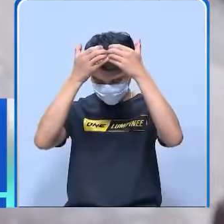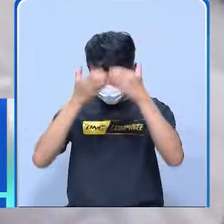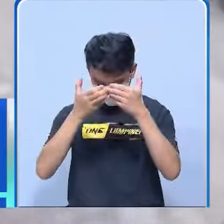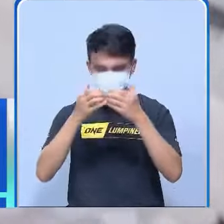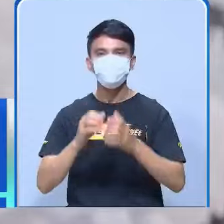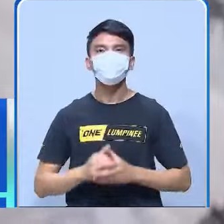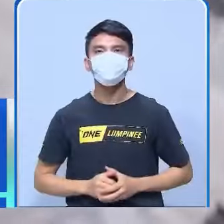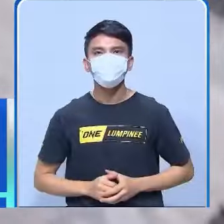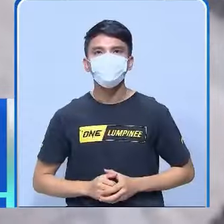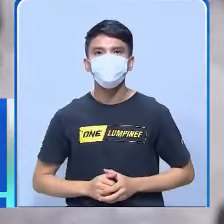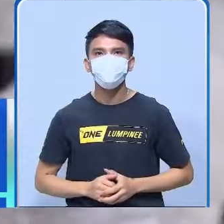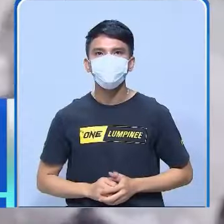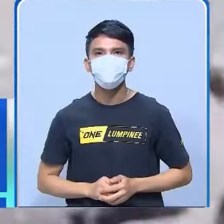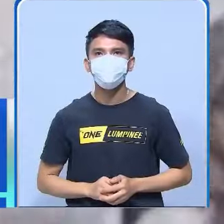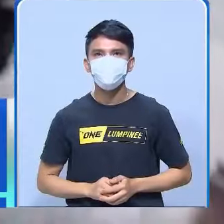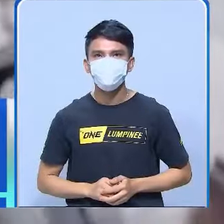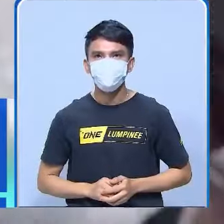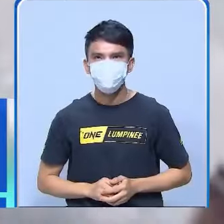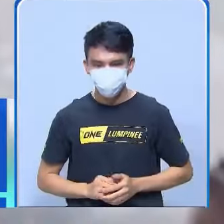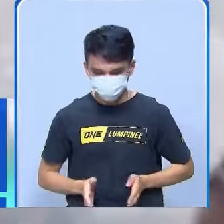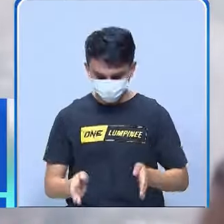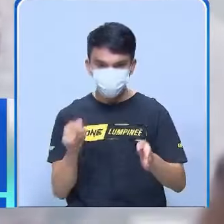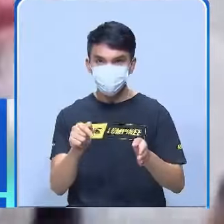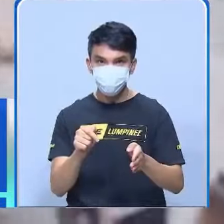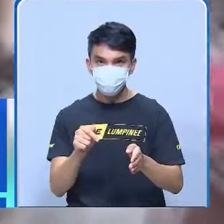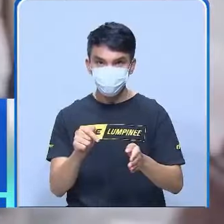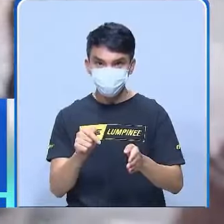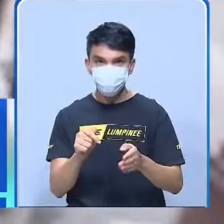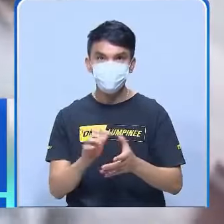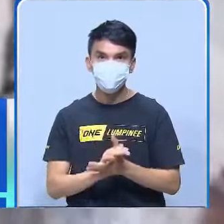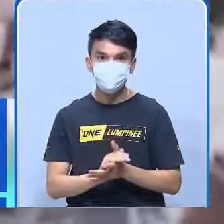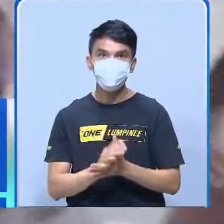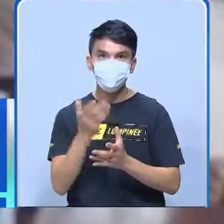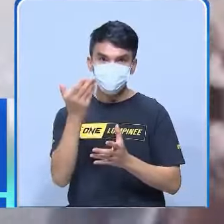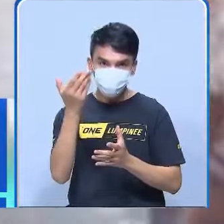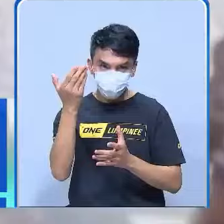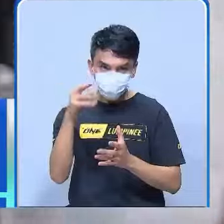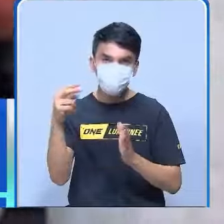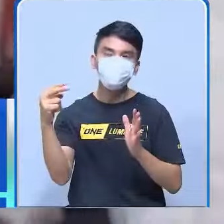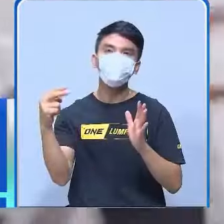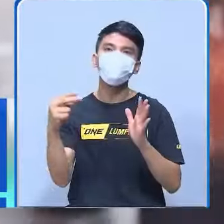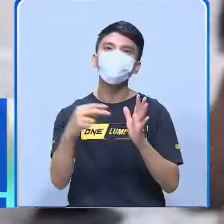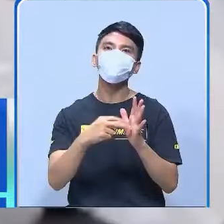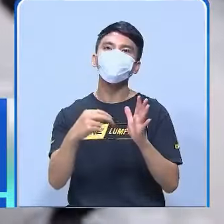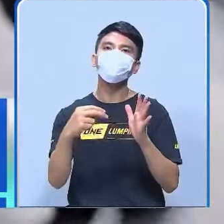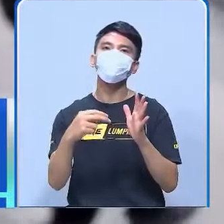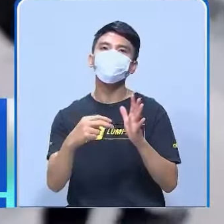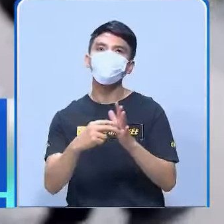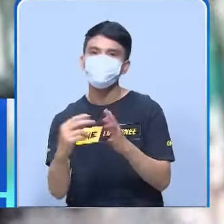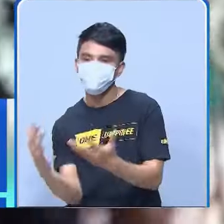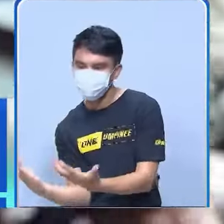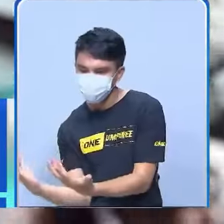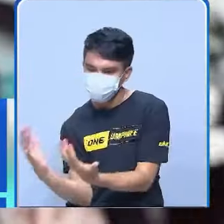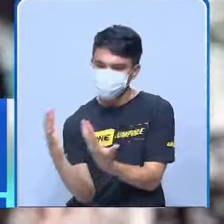ปิดบังใบหน้ากันทุกคนเลยก็มาจอดริมถนนภายในท่ารถเจ้าพรหมก่อนที่จะพากันวิ่งข้ามถนนมาฝั่งอีกฝั่งหนึ่ง